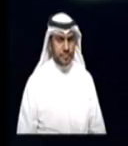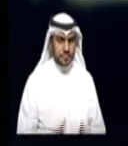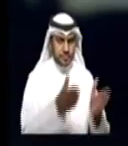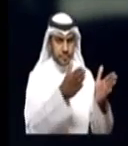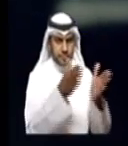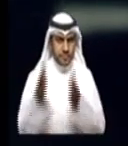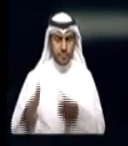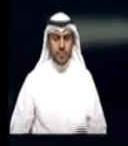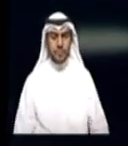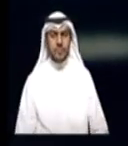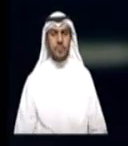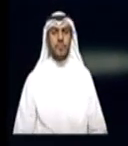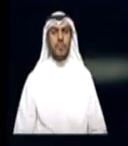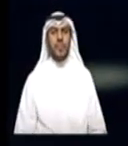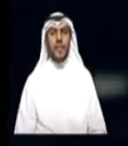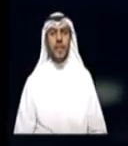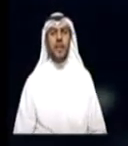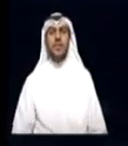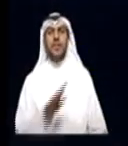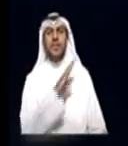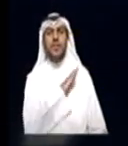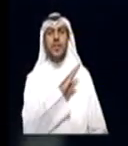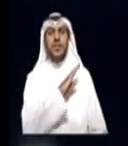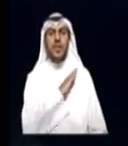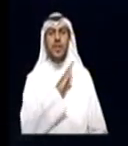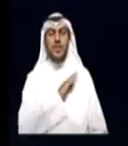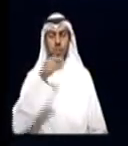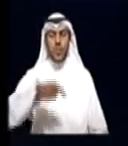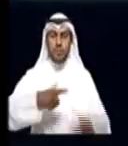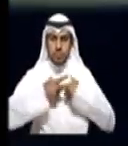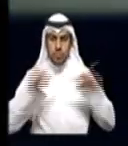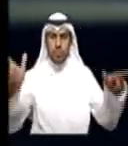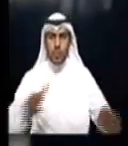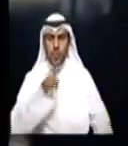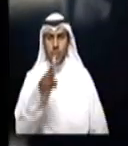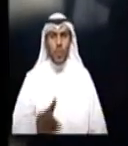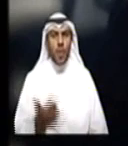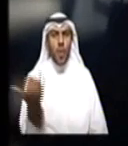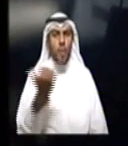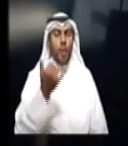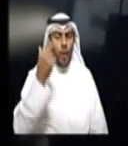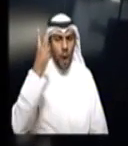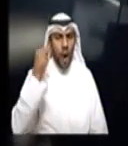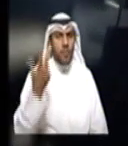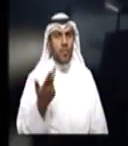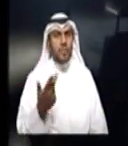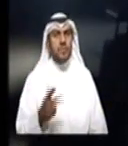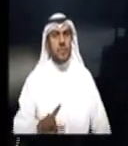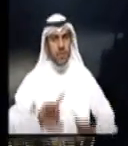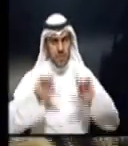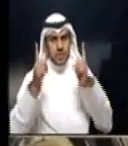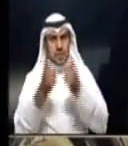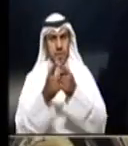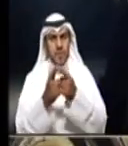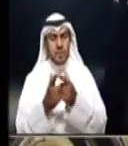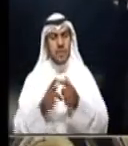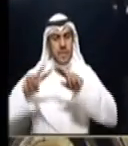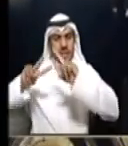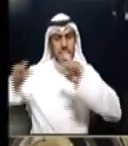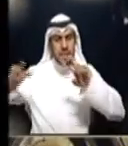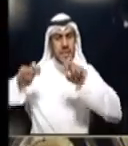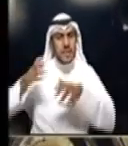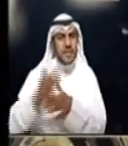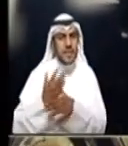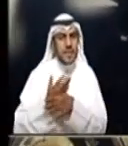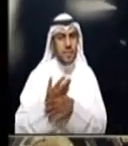أعلنت رئاسة الأركان العامة للجيش اليوم تشكيل لجنة تحقيق مشتركة مع وزارة الصحة بشأن